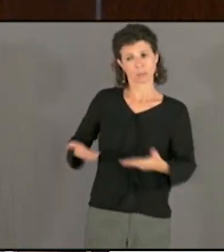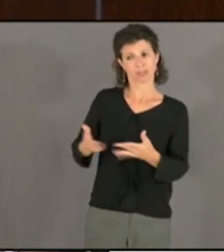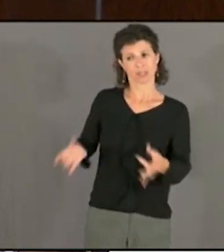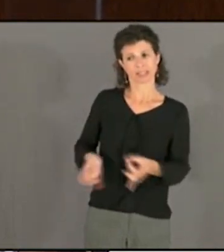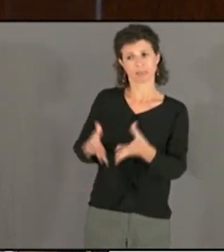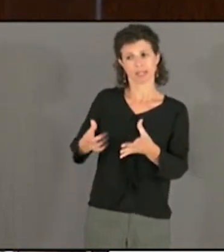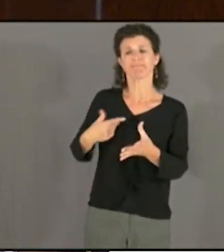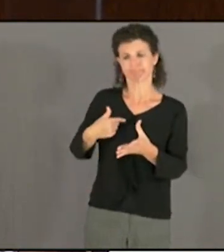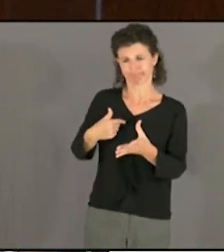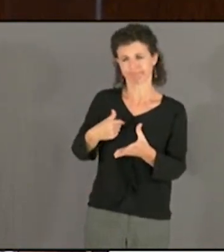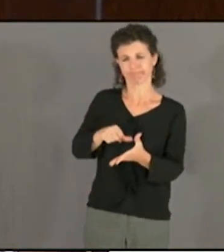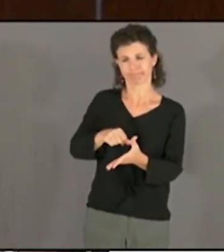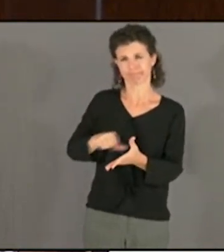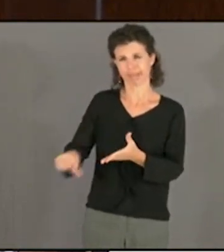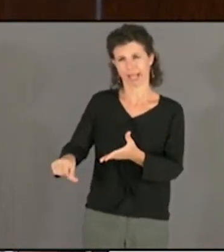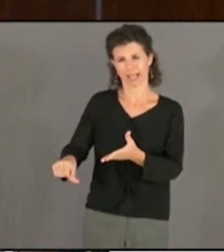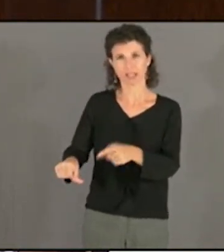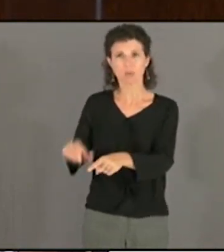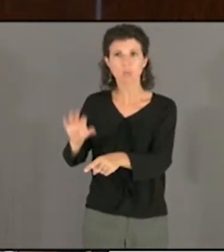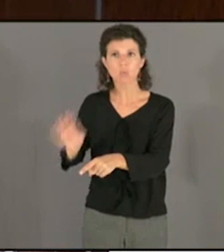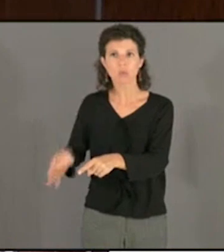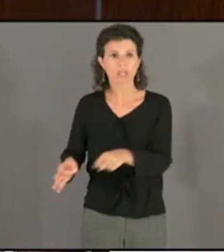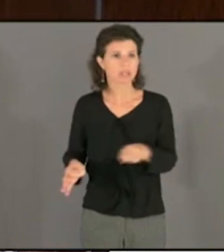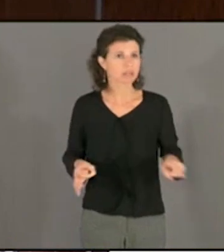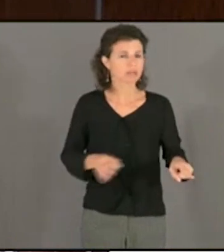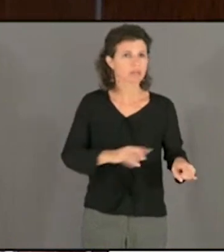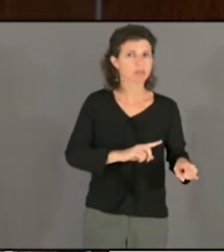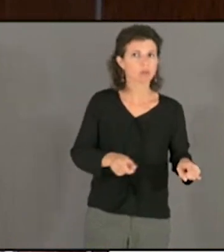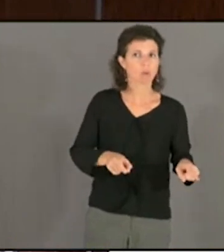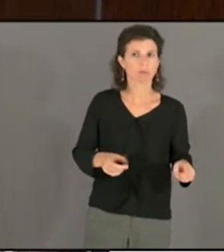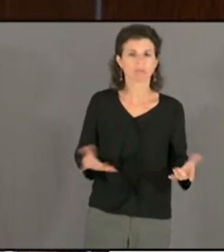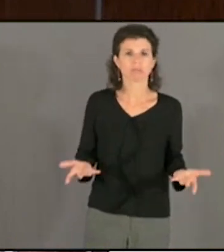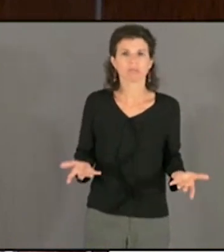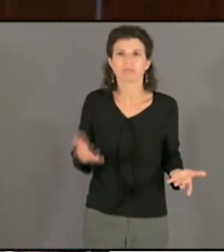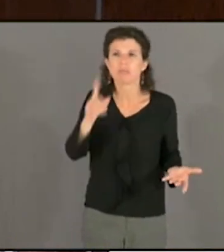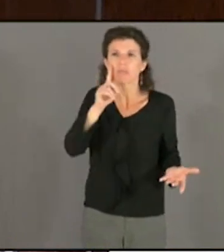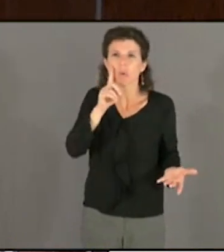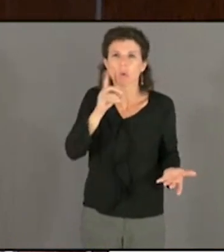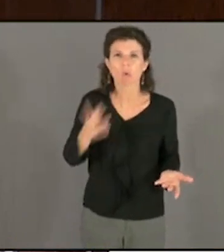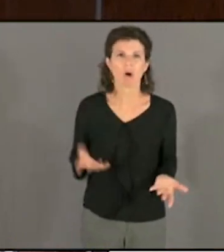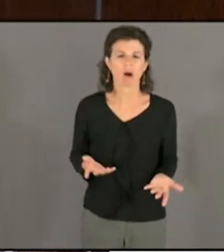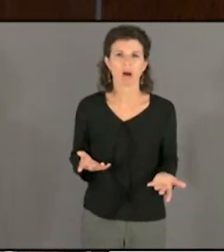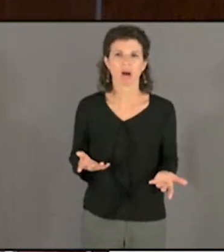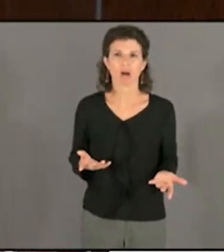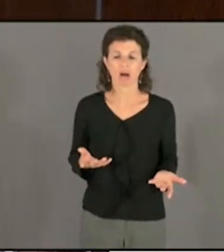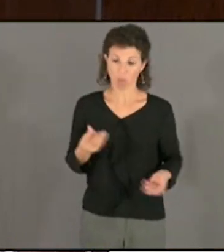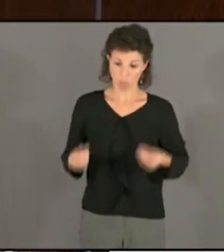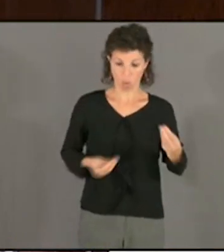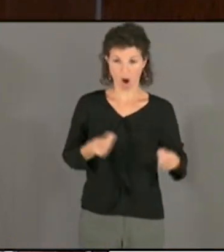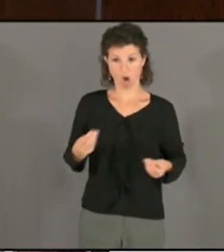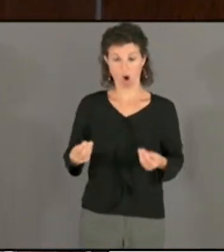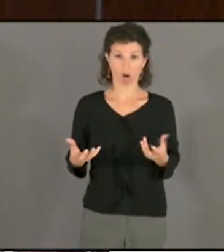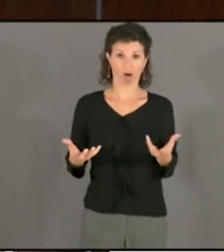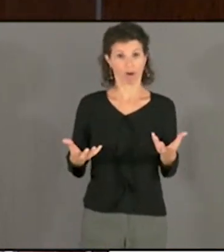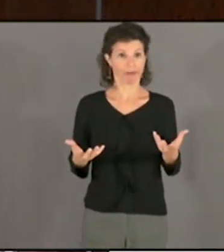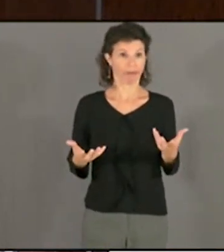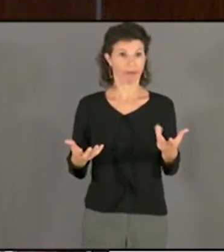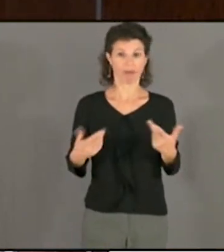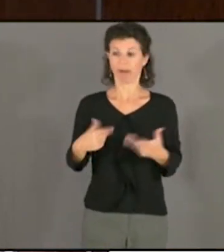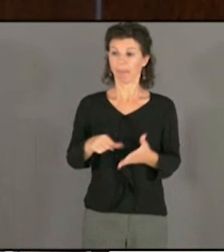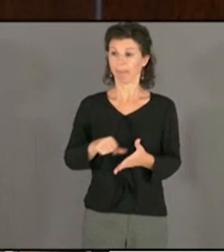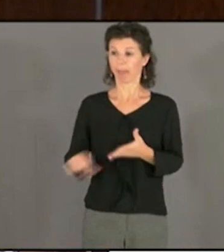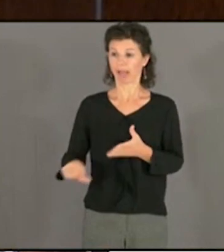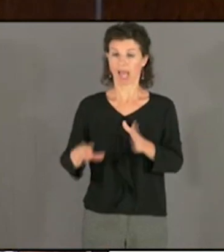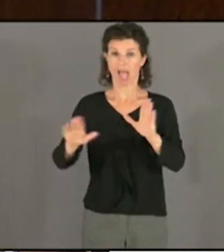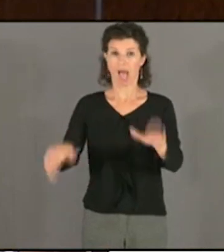l'autre? Cela risque, ou alors à vouloir prêter le flanc et être soupçonné de 2 poids 2